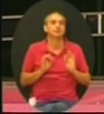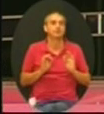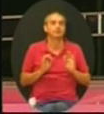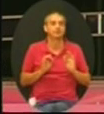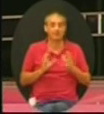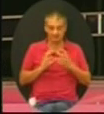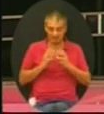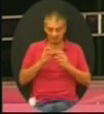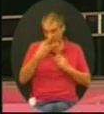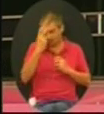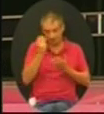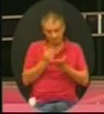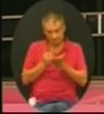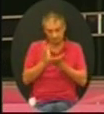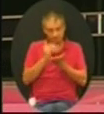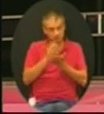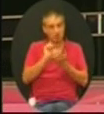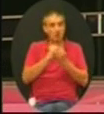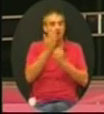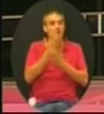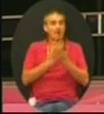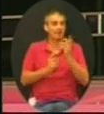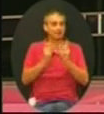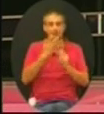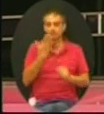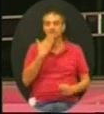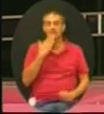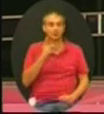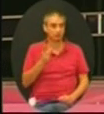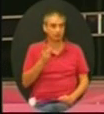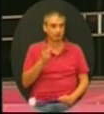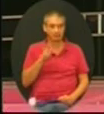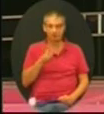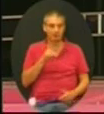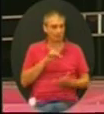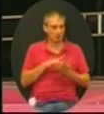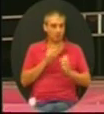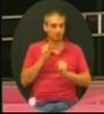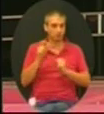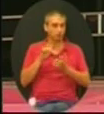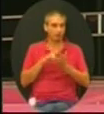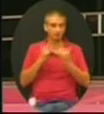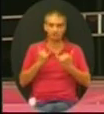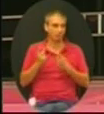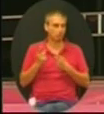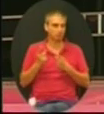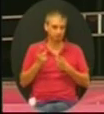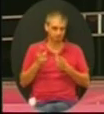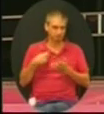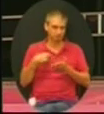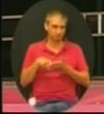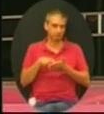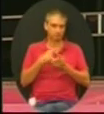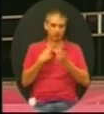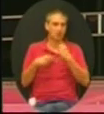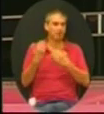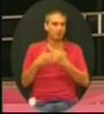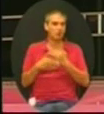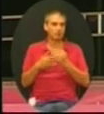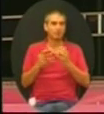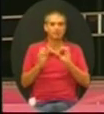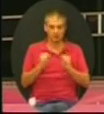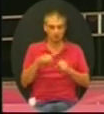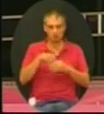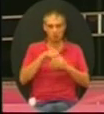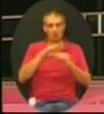דחיקת הכפרים הערביים, או חלק מאזרחי מזרח ירושלים, אל המקום הקשה שבו הם נמצאים היום, מתוקנת בשנים האחרונות, בטח